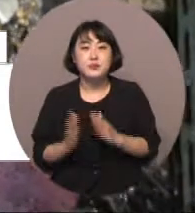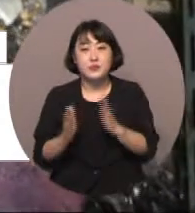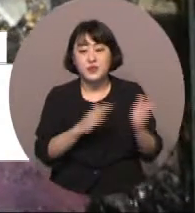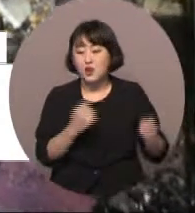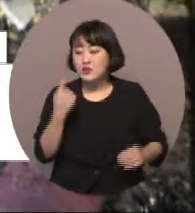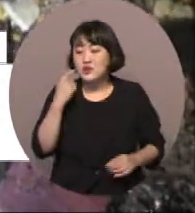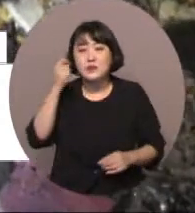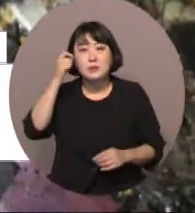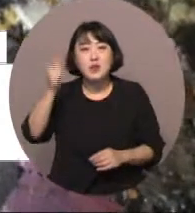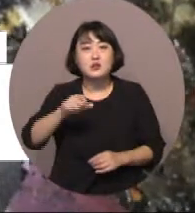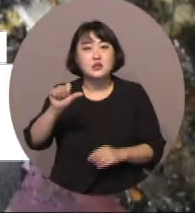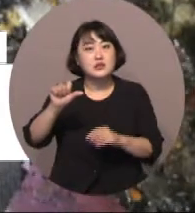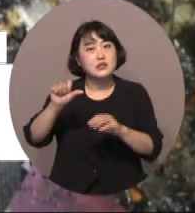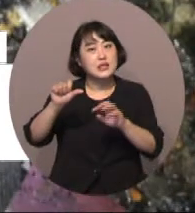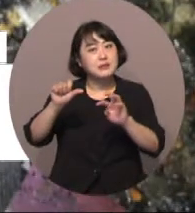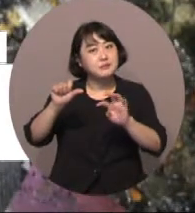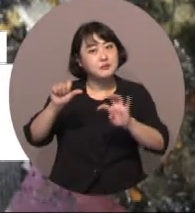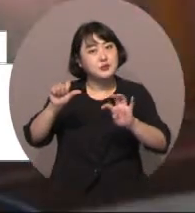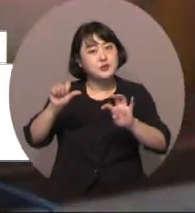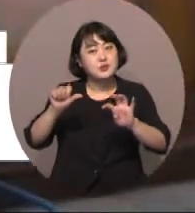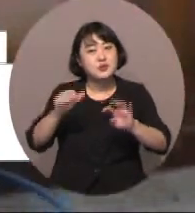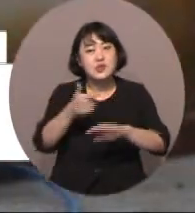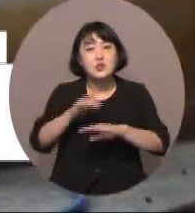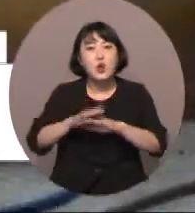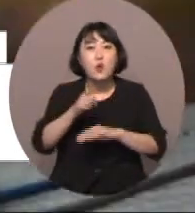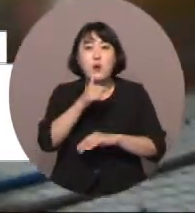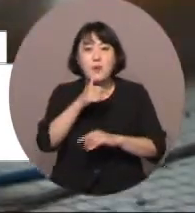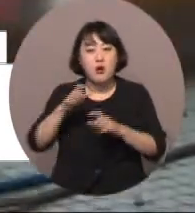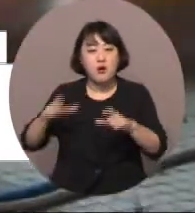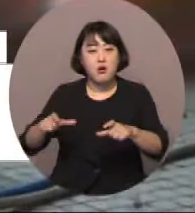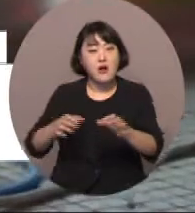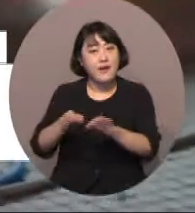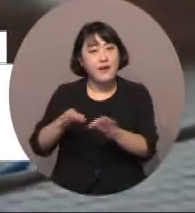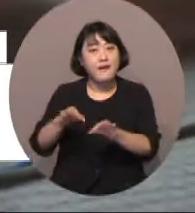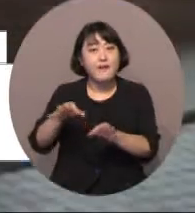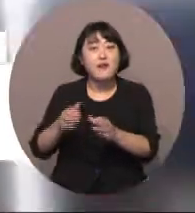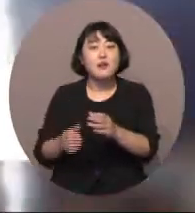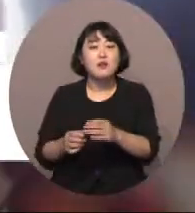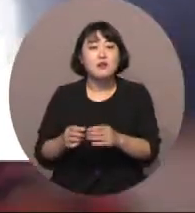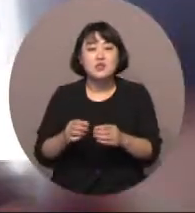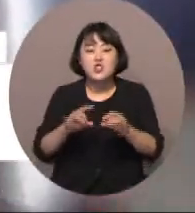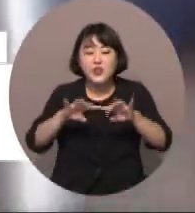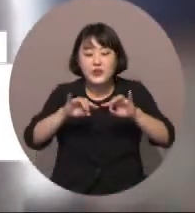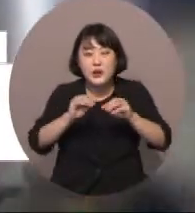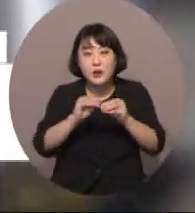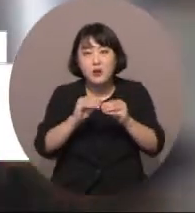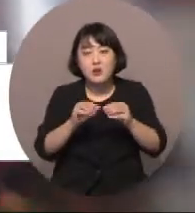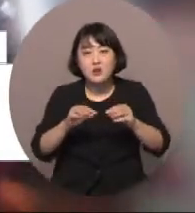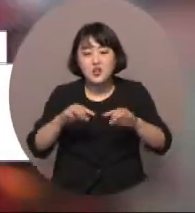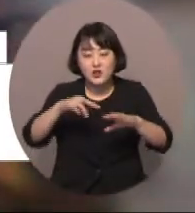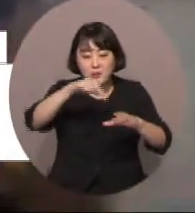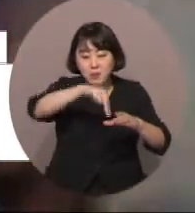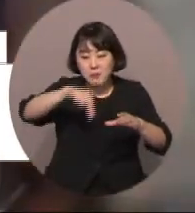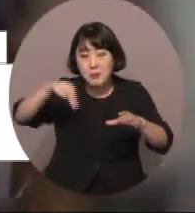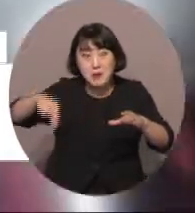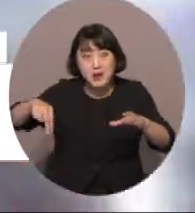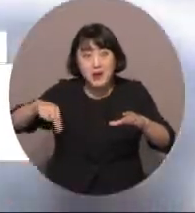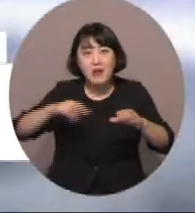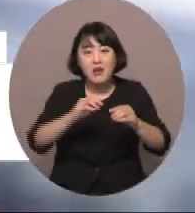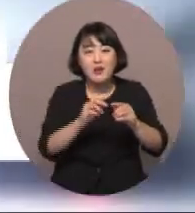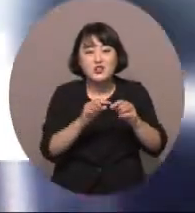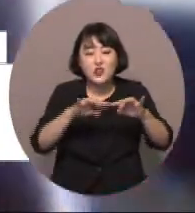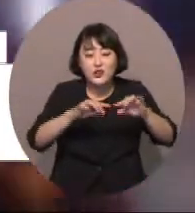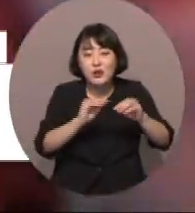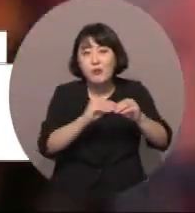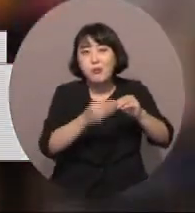또 어제 새벽 5시 40분쯤에 도 대전시 월평동 의한 상점에서 전선 피복이 벗겨진 멀티탭 에서 불이나 600 에